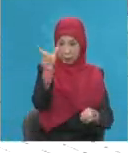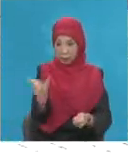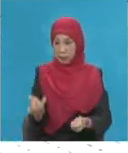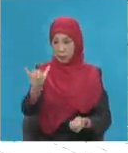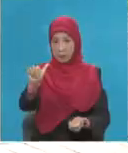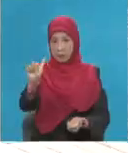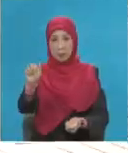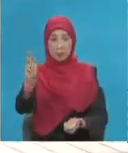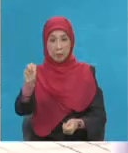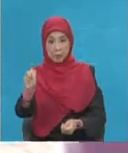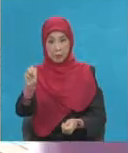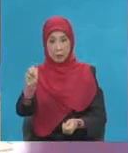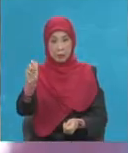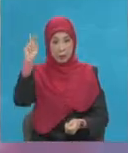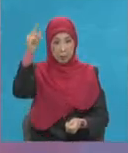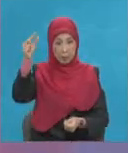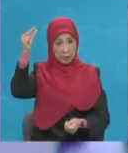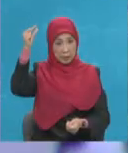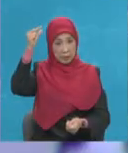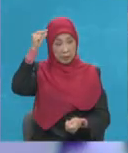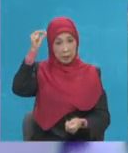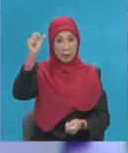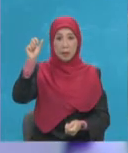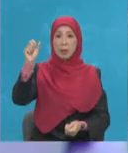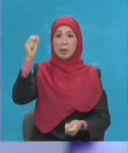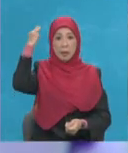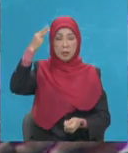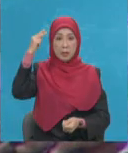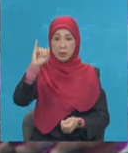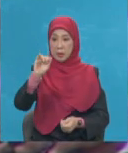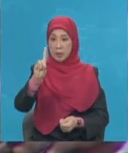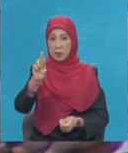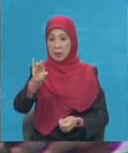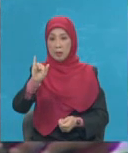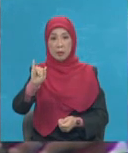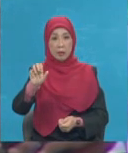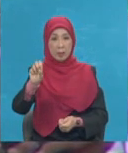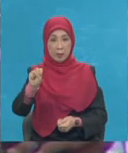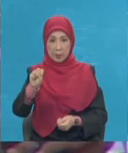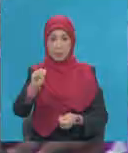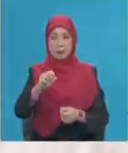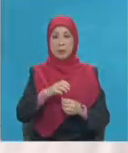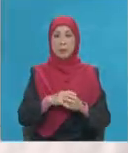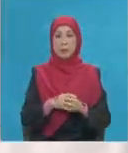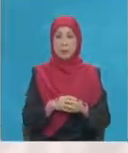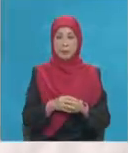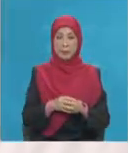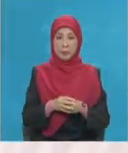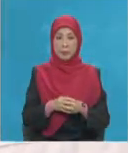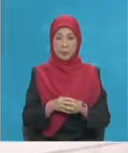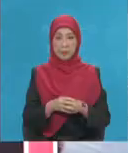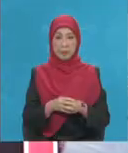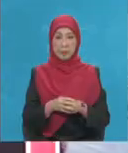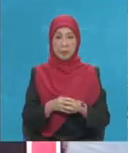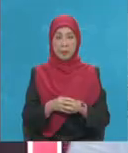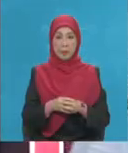Mulia Pengiran Indra Seti Diraja Sahibul Karib, Pengiran Anak Haji Idris, bin Pengiran Maharaja Lela, Pengiran Muda Abdul